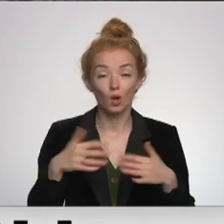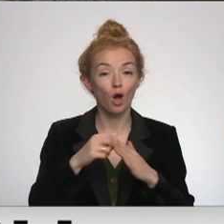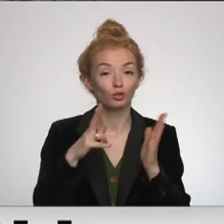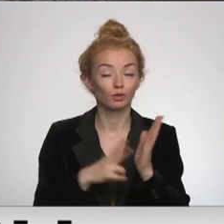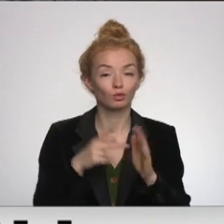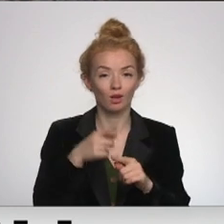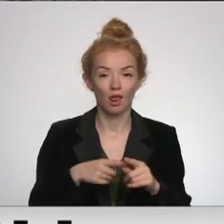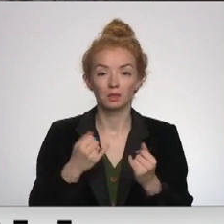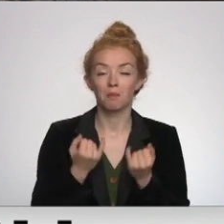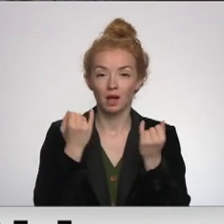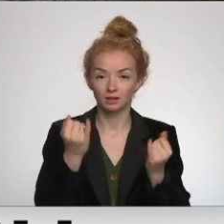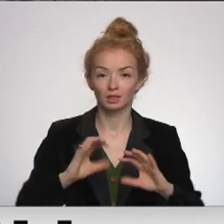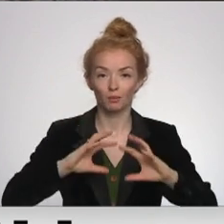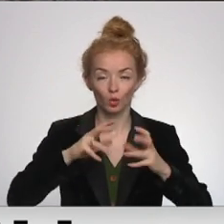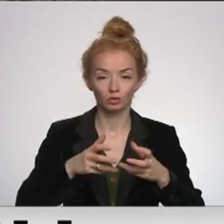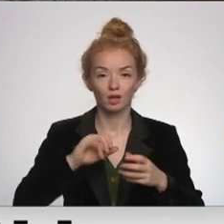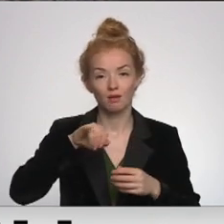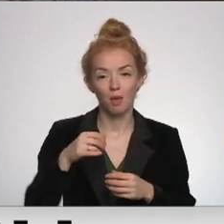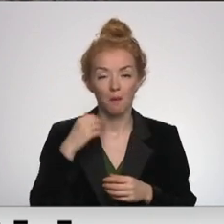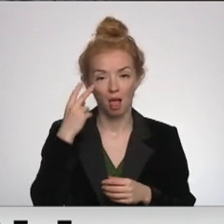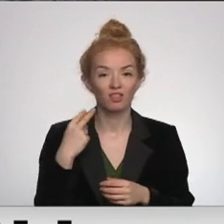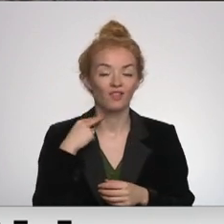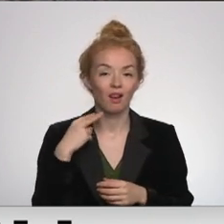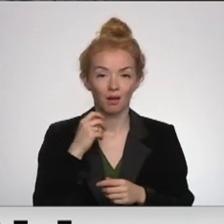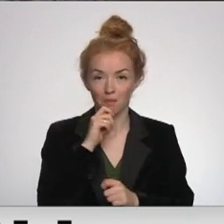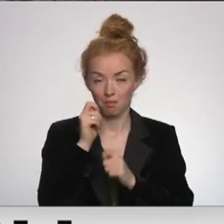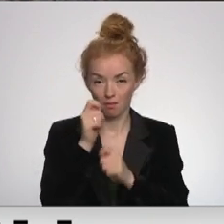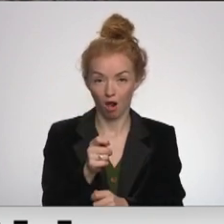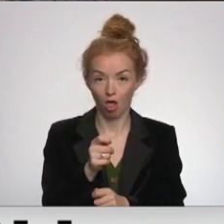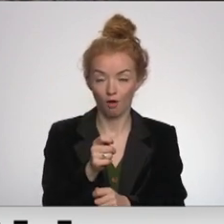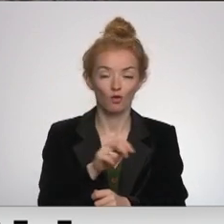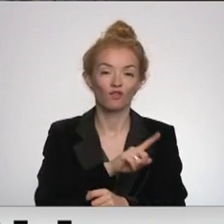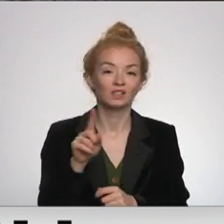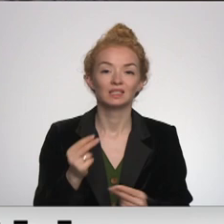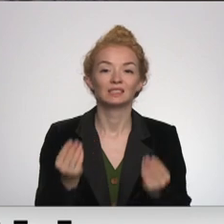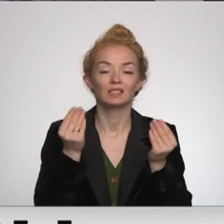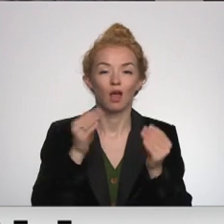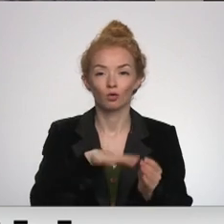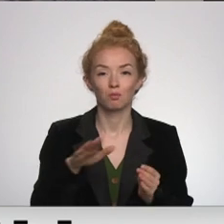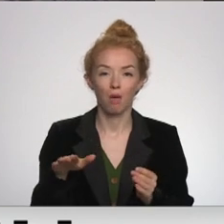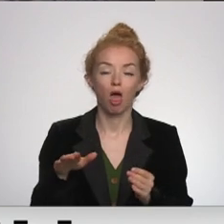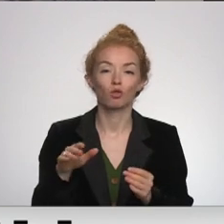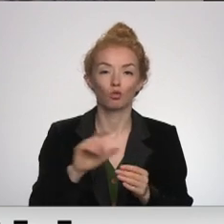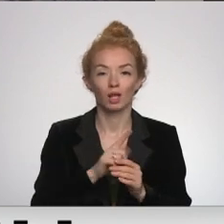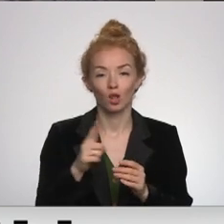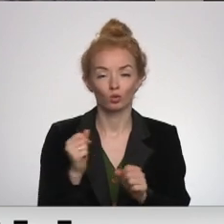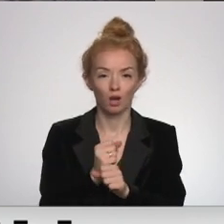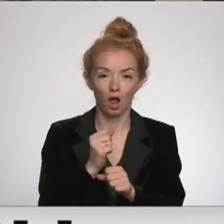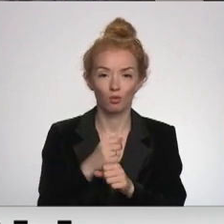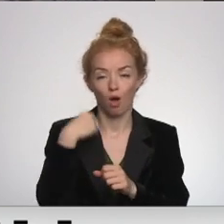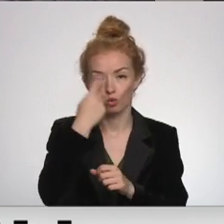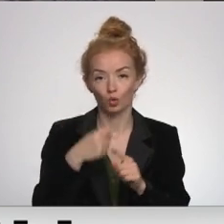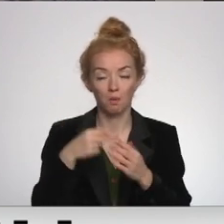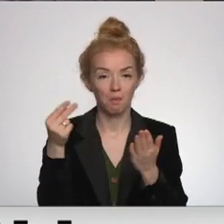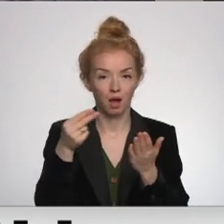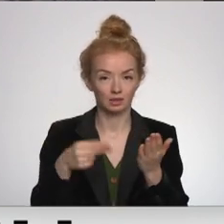reizi pasniedzē starptautisko Jāņa Baltvilka balvu, suminot izcilākos bērnu literatūras autors un māksliniekus. Šogad